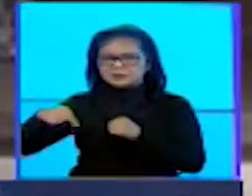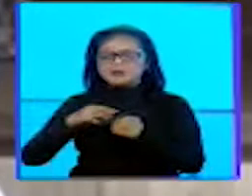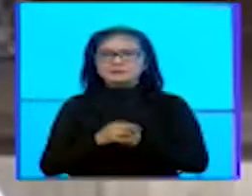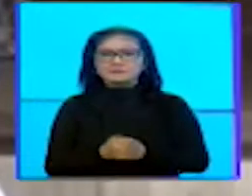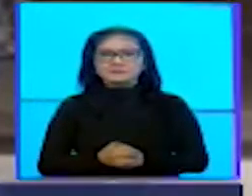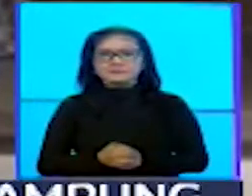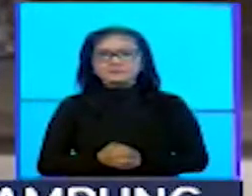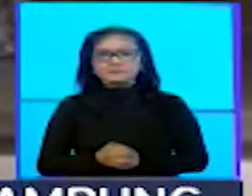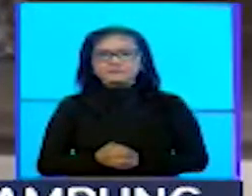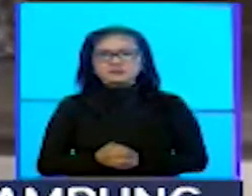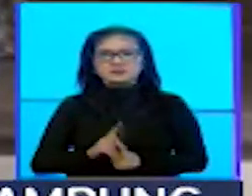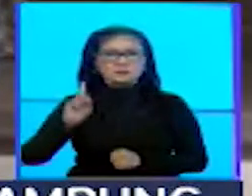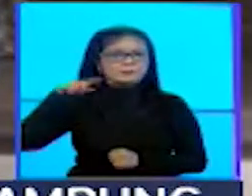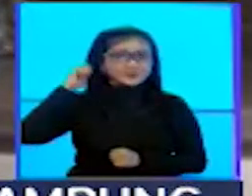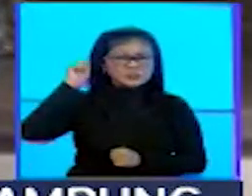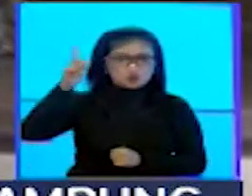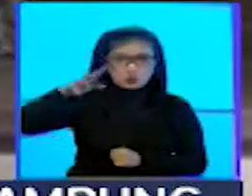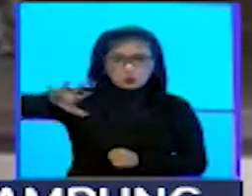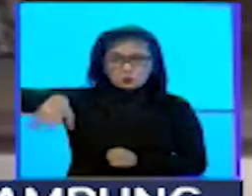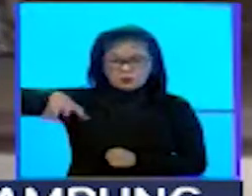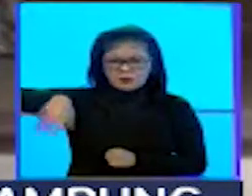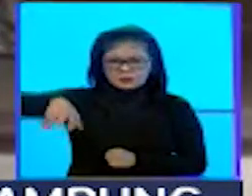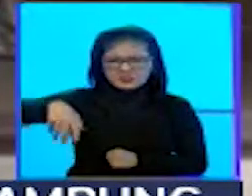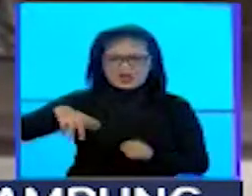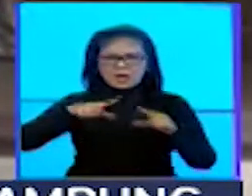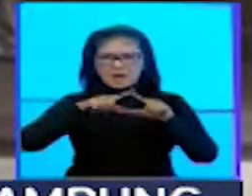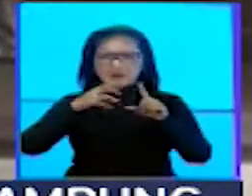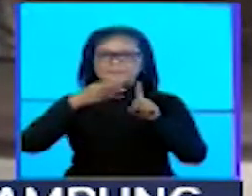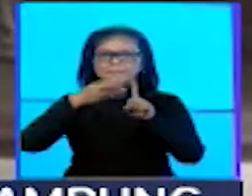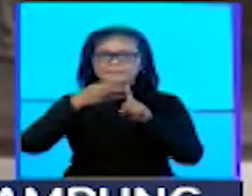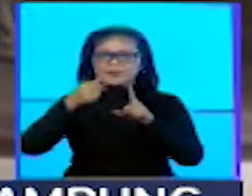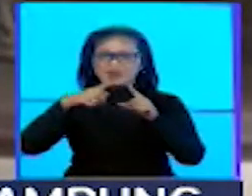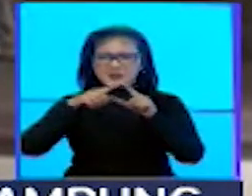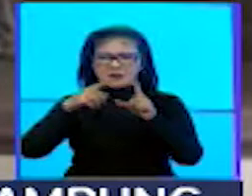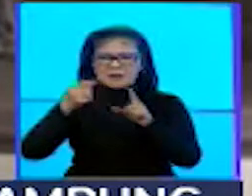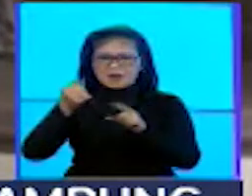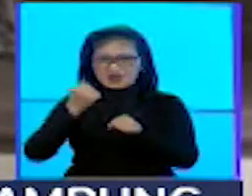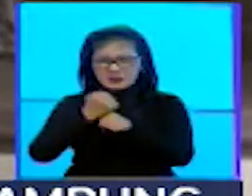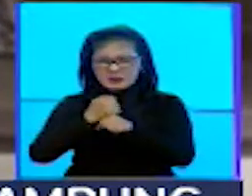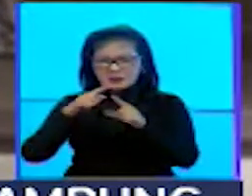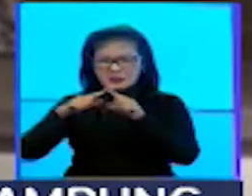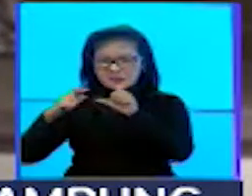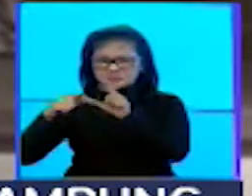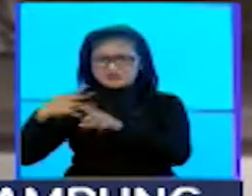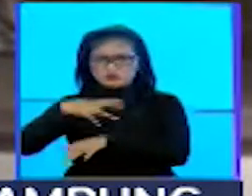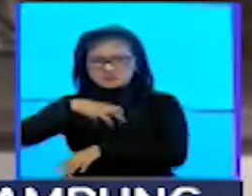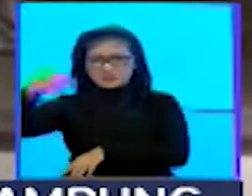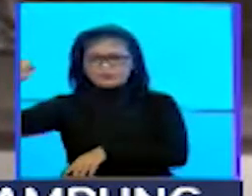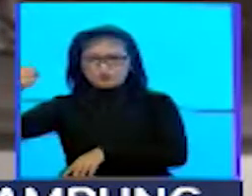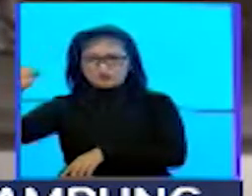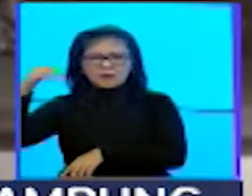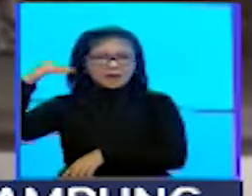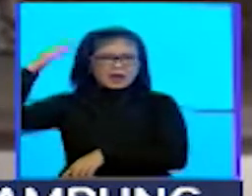Besok keluarga daripada Abrib Asep ini akan melakukan penjemputan. Jadi ini adalah kakak dan adik,